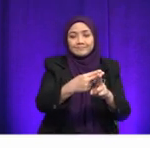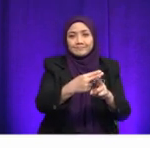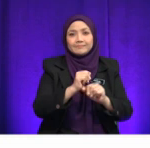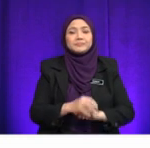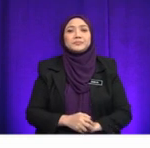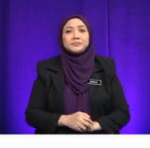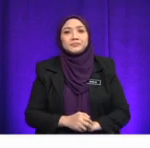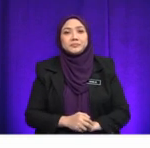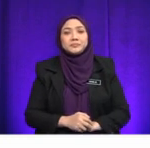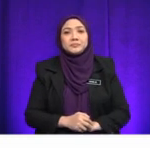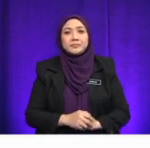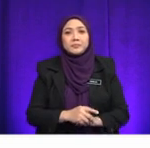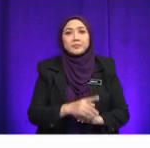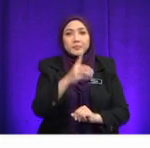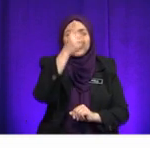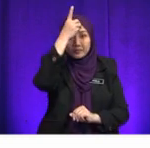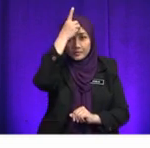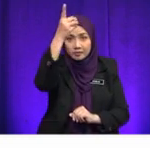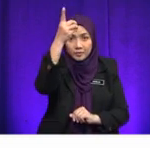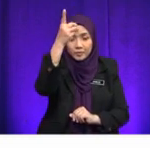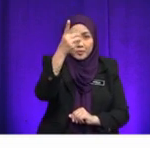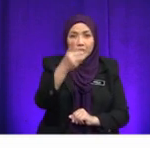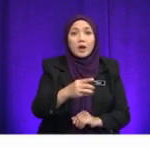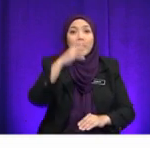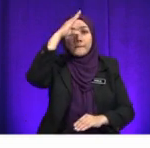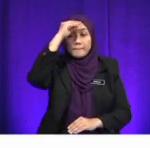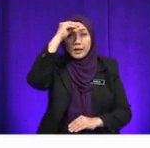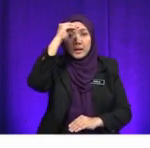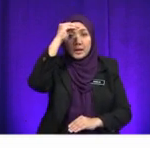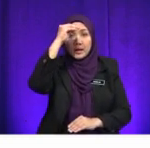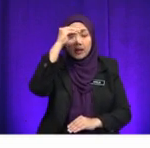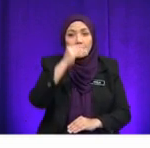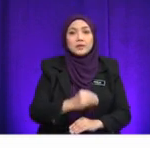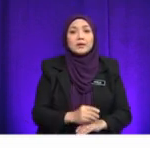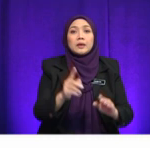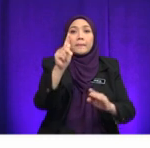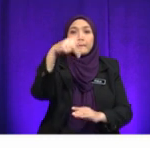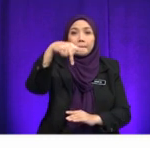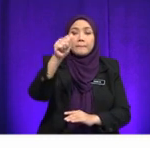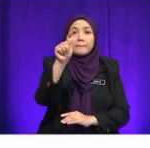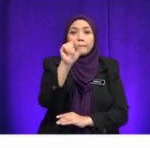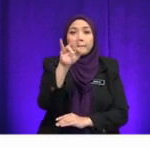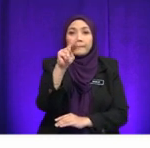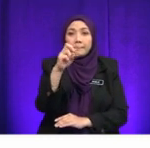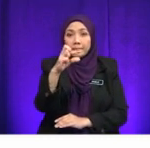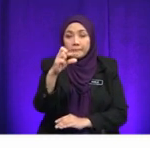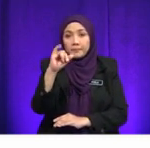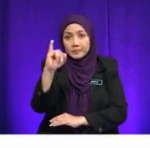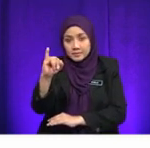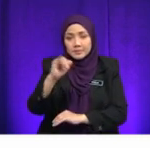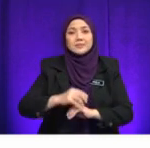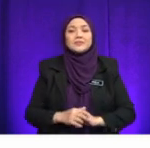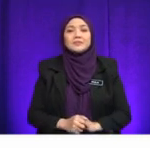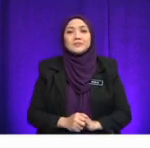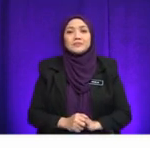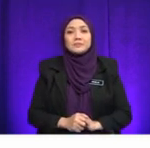sekali lagi jatuh petinggi Abang Haji Abdillah kemudian bagi golongan yang mendukung penyerahan sawah ini